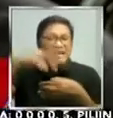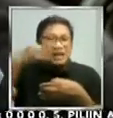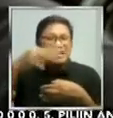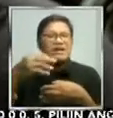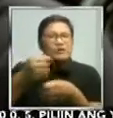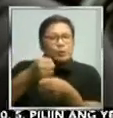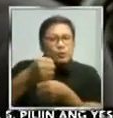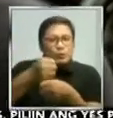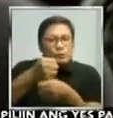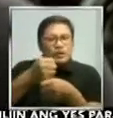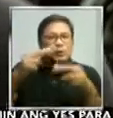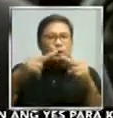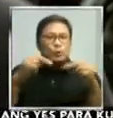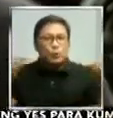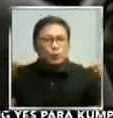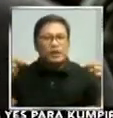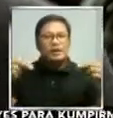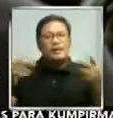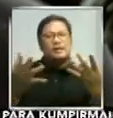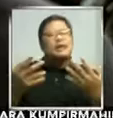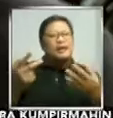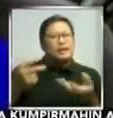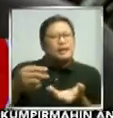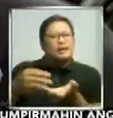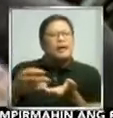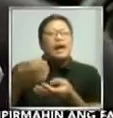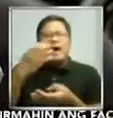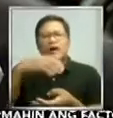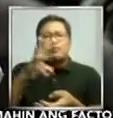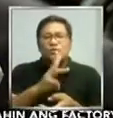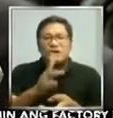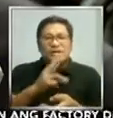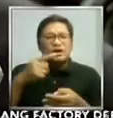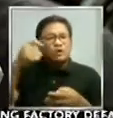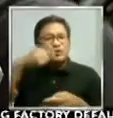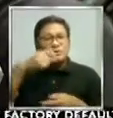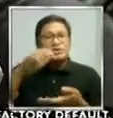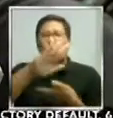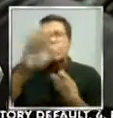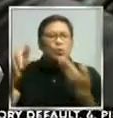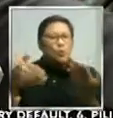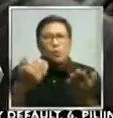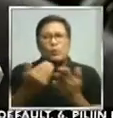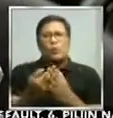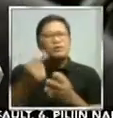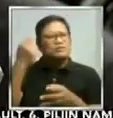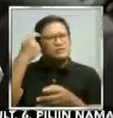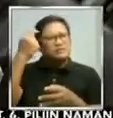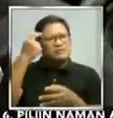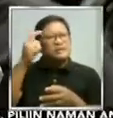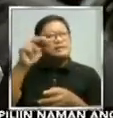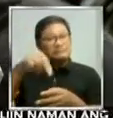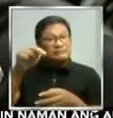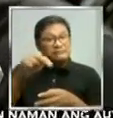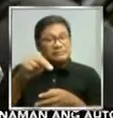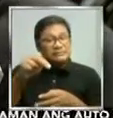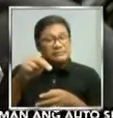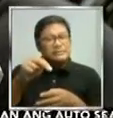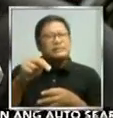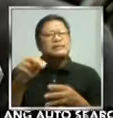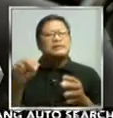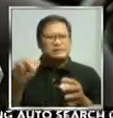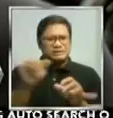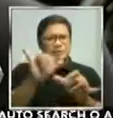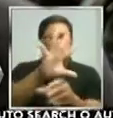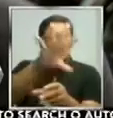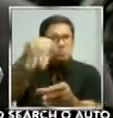noodles, electric kettle, toothbrush, lahat na nang pwede mong isipin na kailangan nila, kasama na doon sa kwarto, ibinigay na namin.